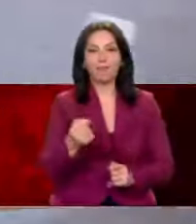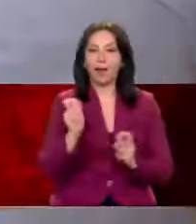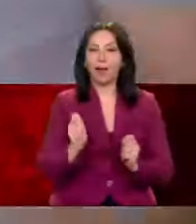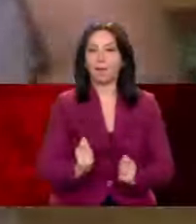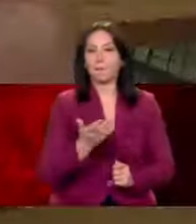yapsana. Afiyet olsun canım, afiyet olsun.